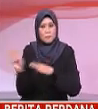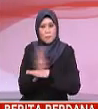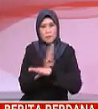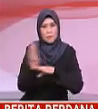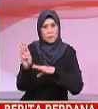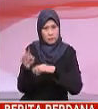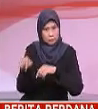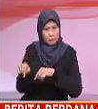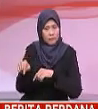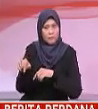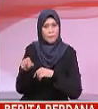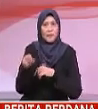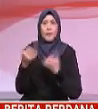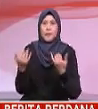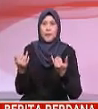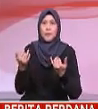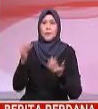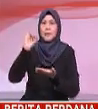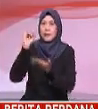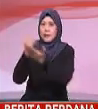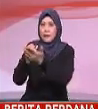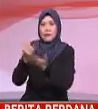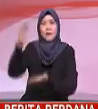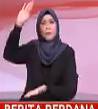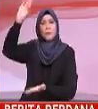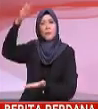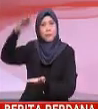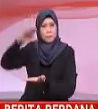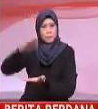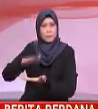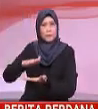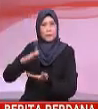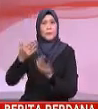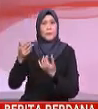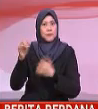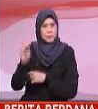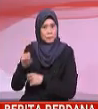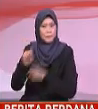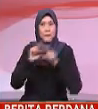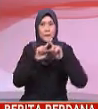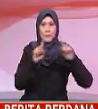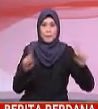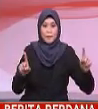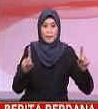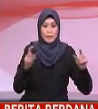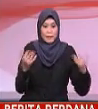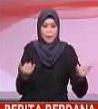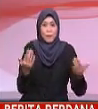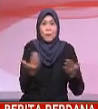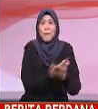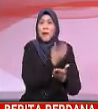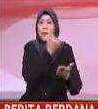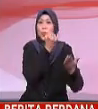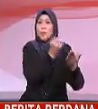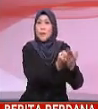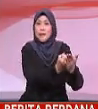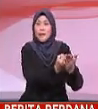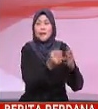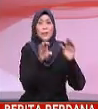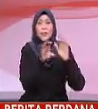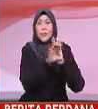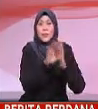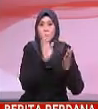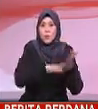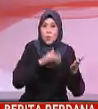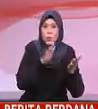ya, memang berkurangan. Memang berkurangan. Tetapi jenayah yang baru pula, yang jenis baru ni tadi, yang seperti